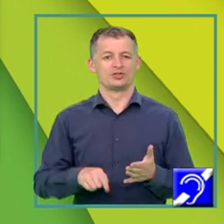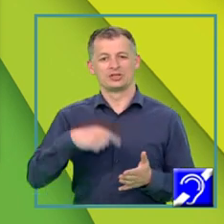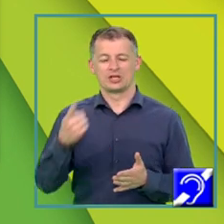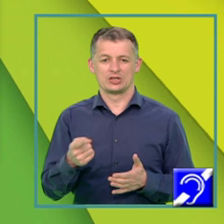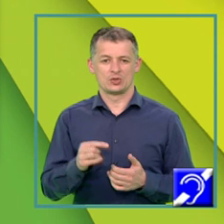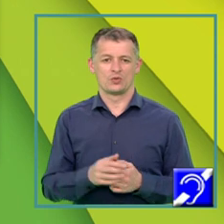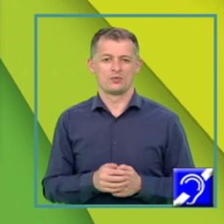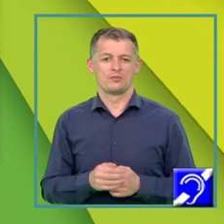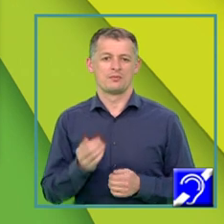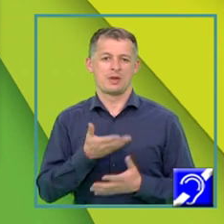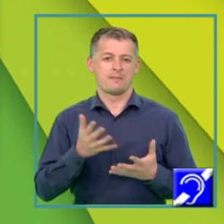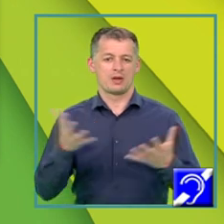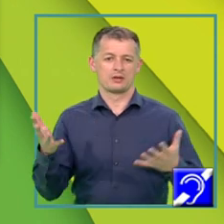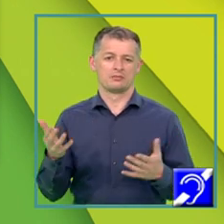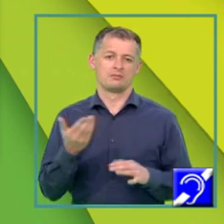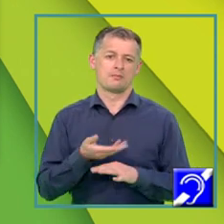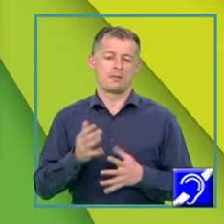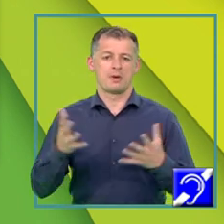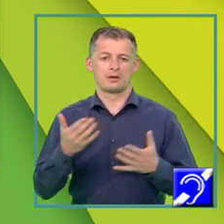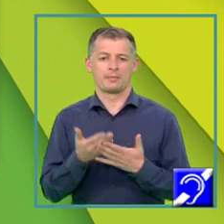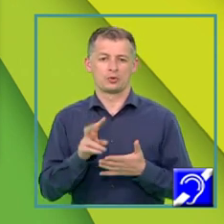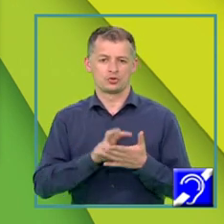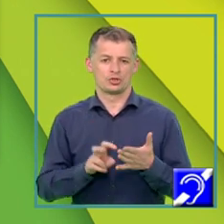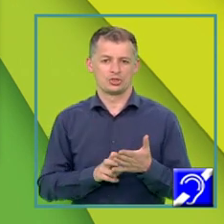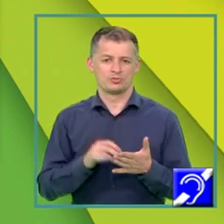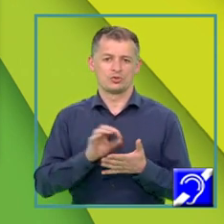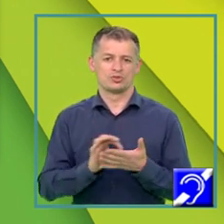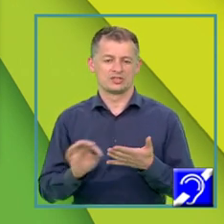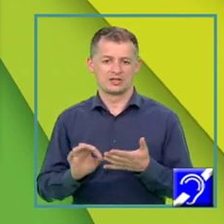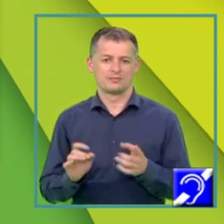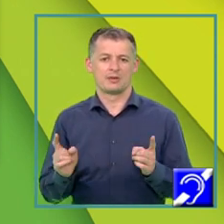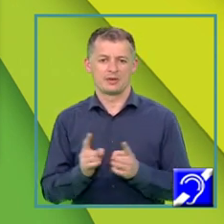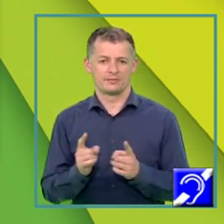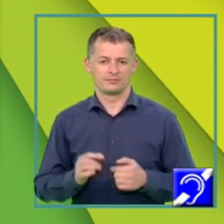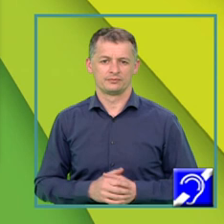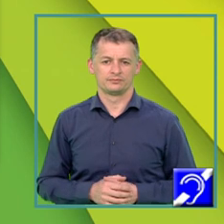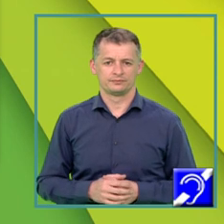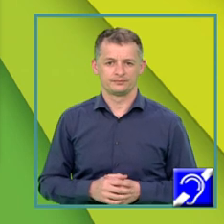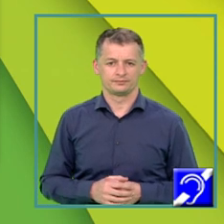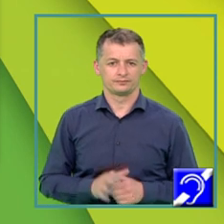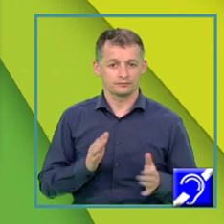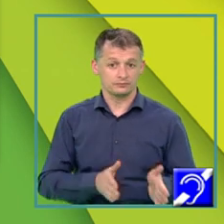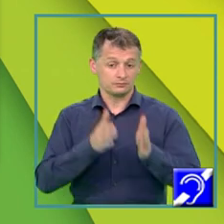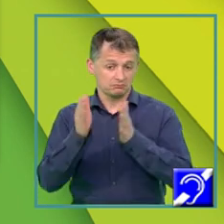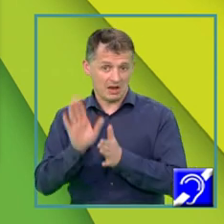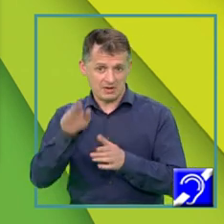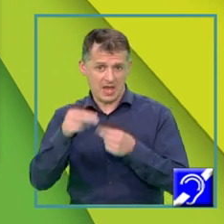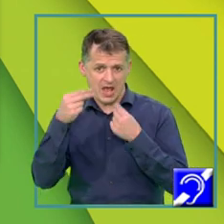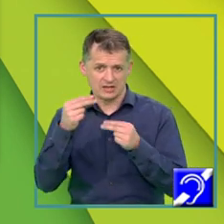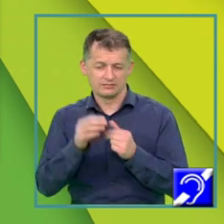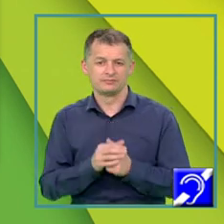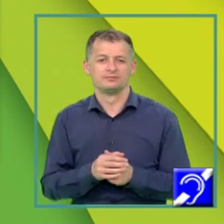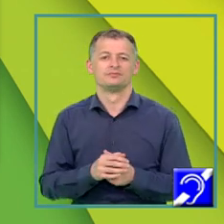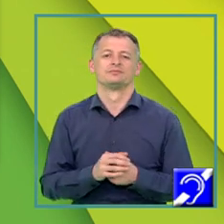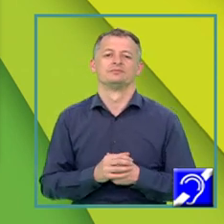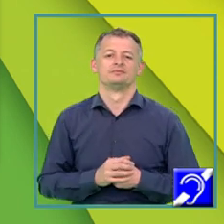mare mai mare pentru citire respectiv mai mic mai mic pentru scriere în partea dreaptă avem din nou în exemplu instantierea